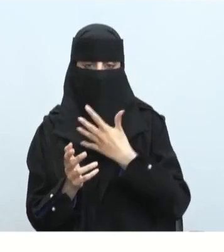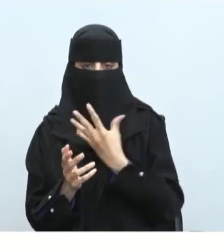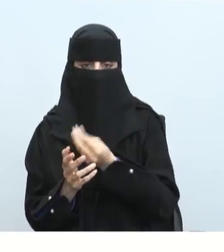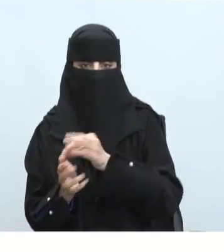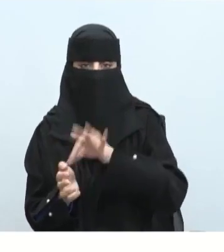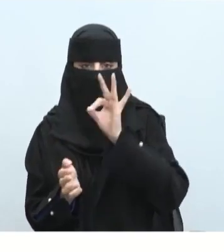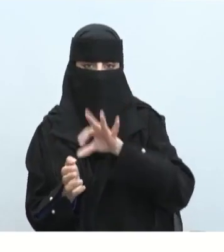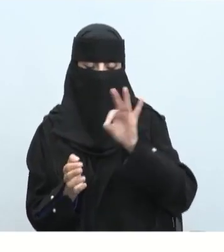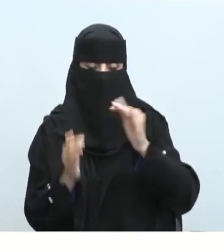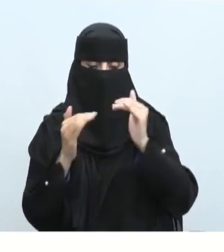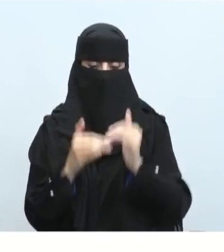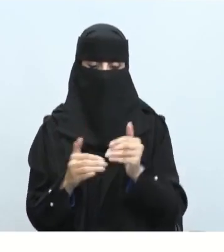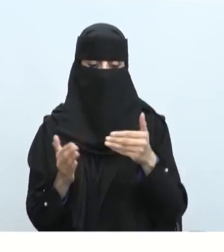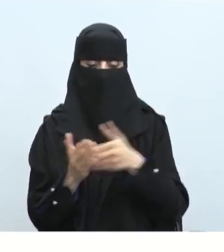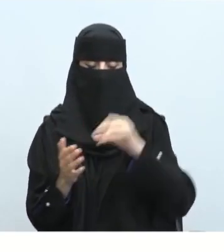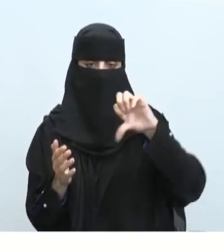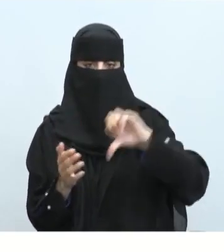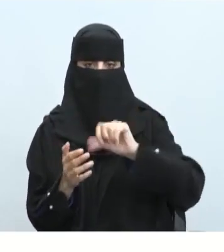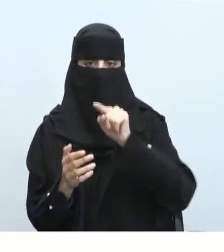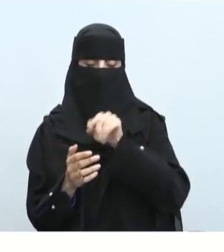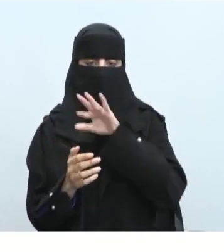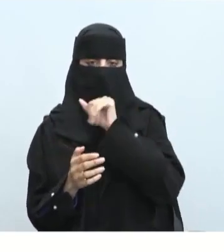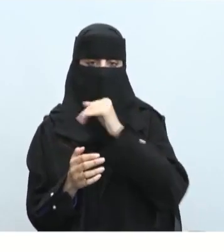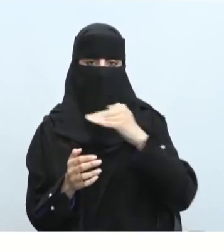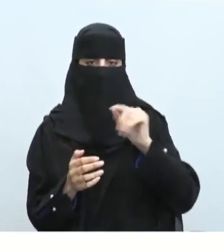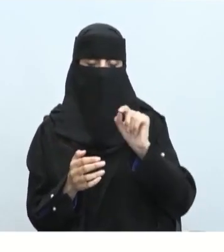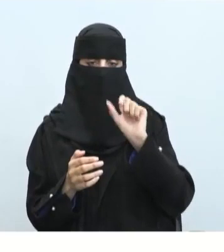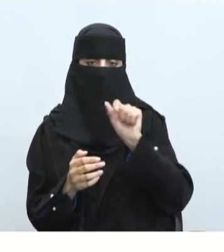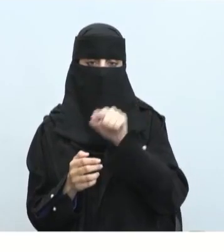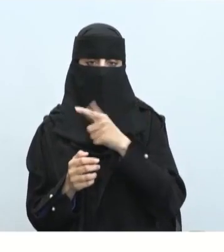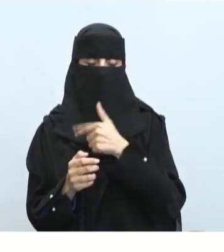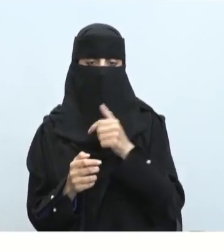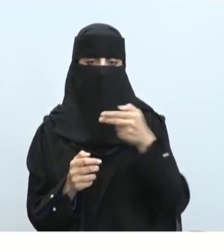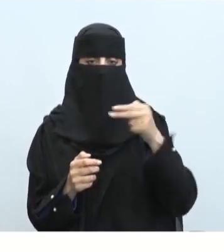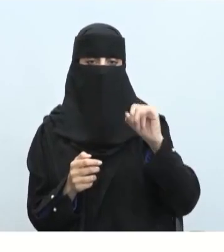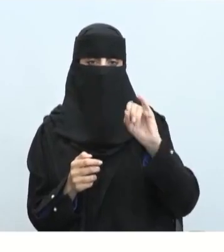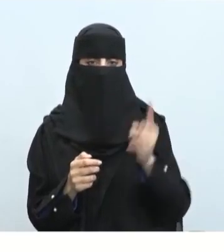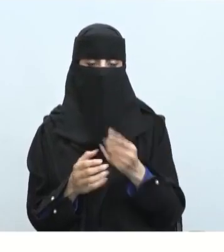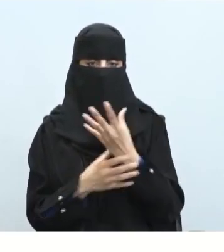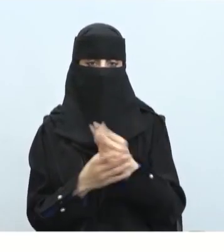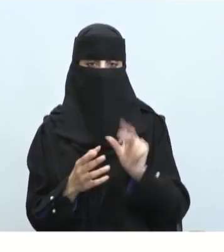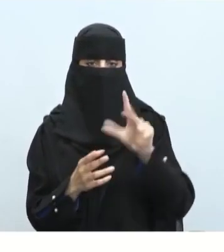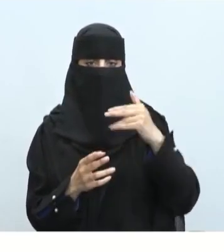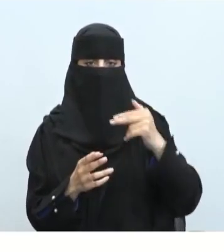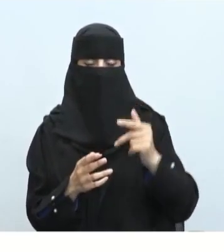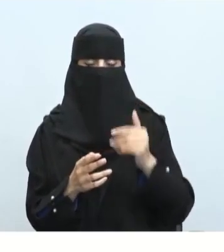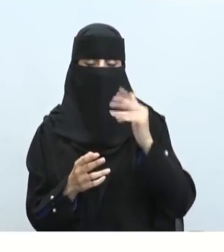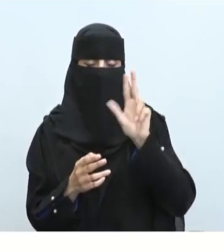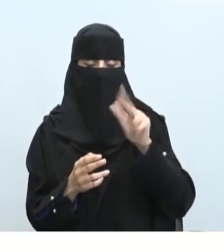ان ابا حفص كنيه عمر بن الخطاب رضي الله عنه